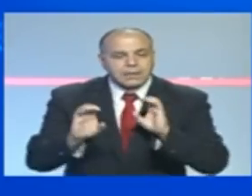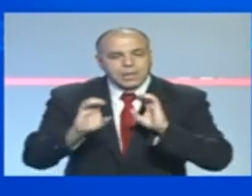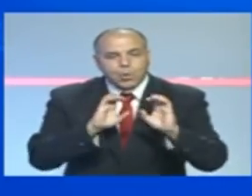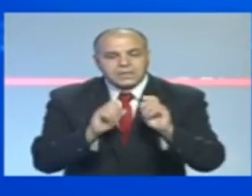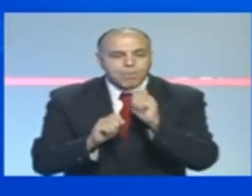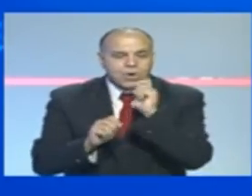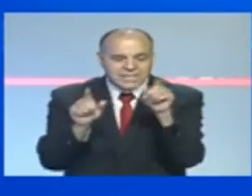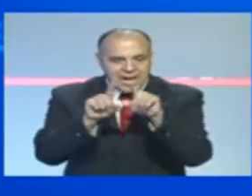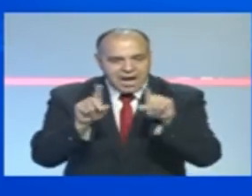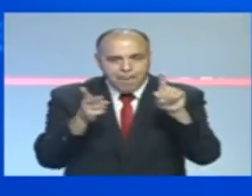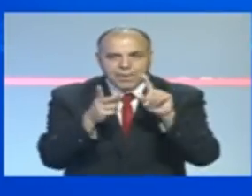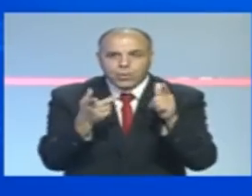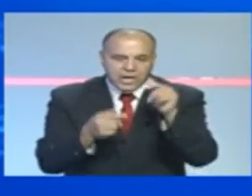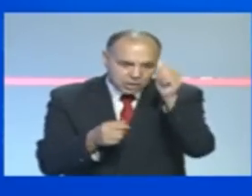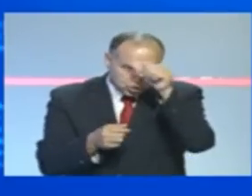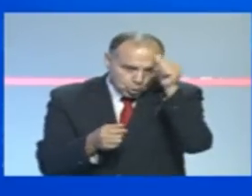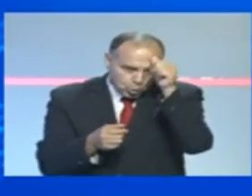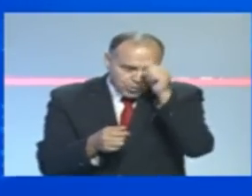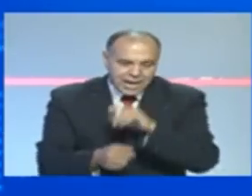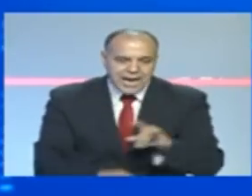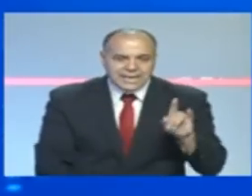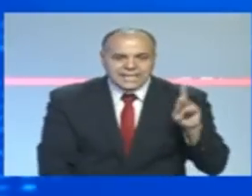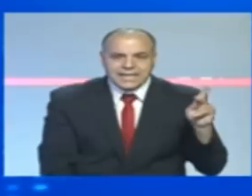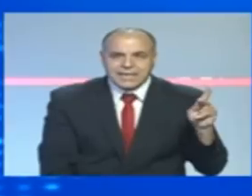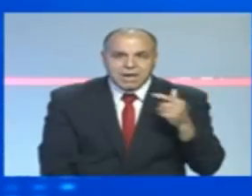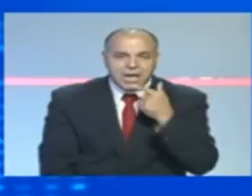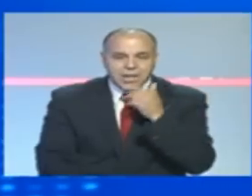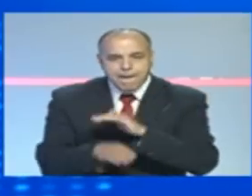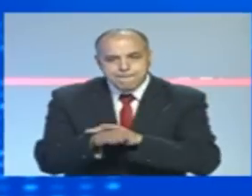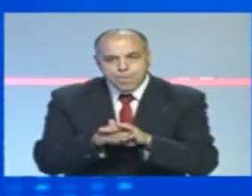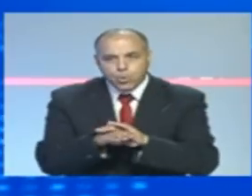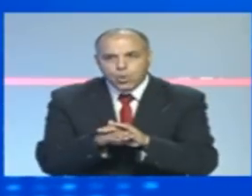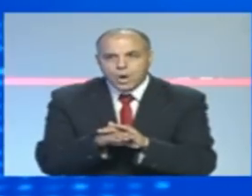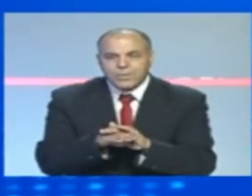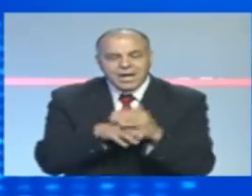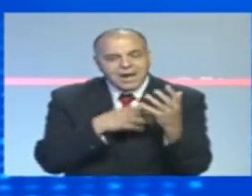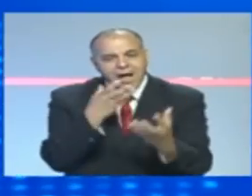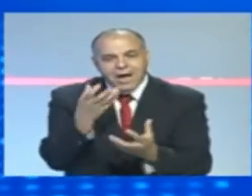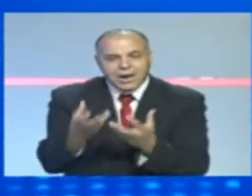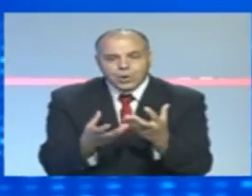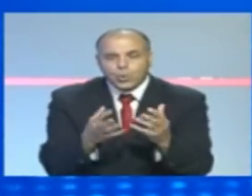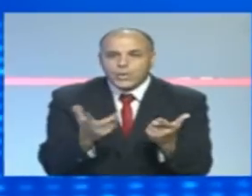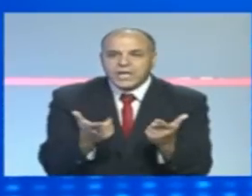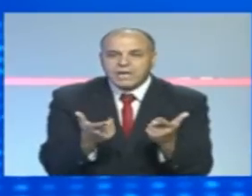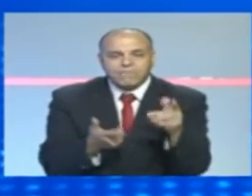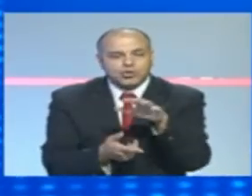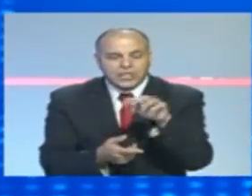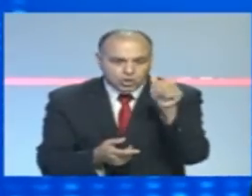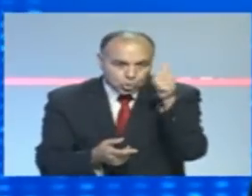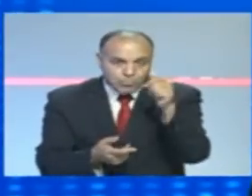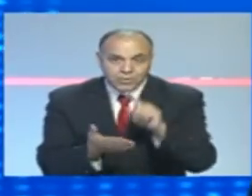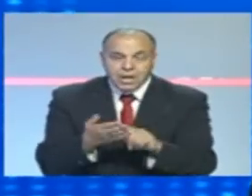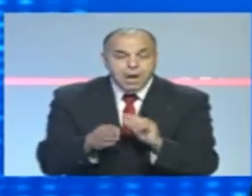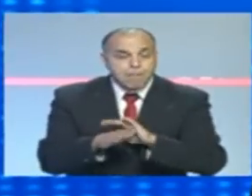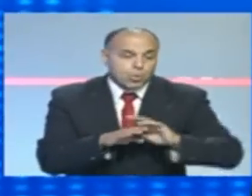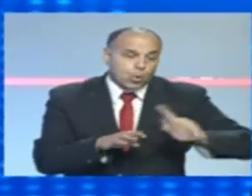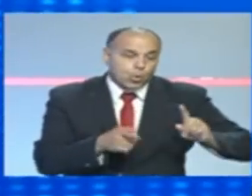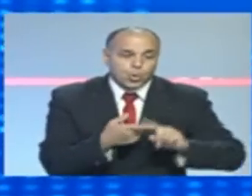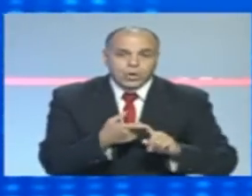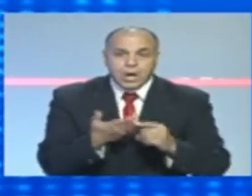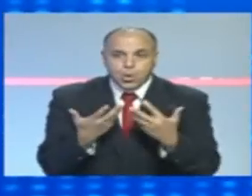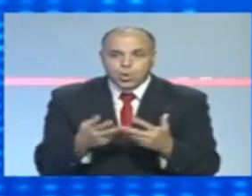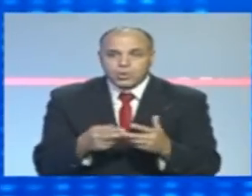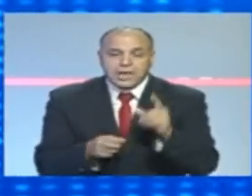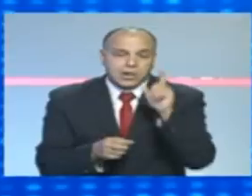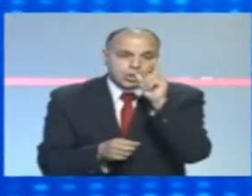مراسل الاخبار من جند وبحسن الكريمه حول موضوع الحرائق في الجهه في موضوع اخر يوافق اليوم